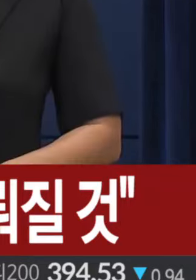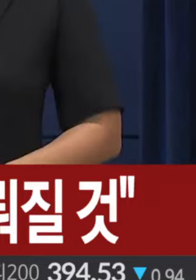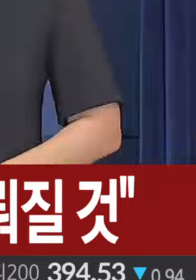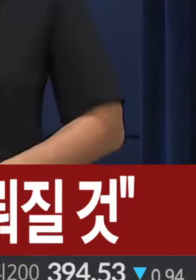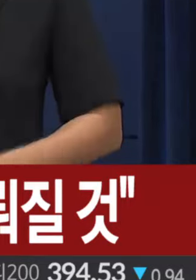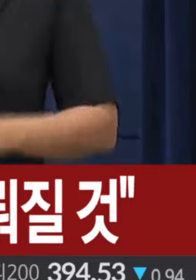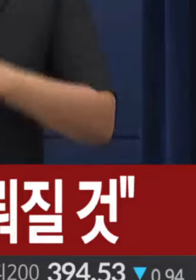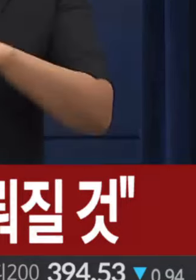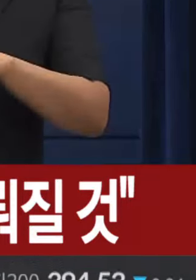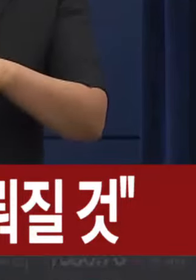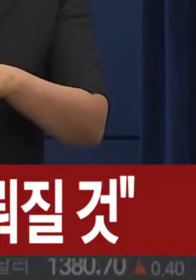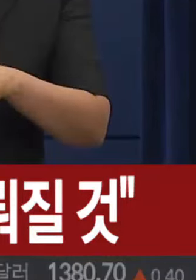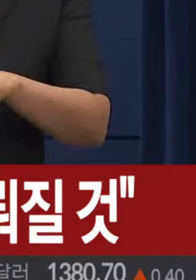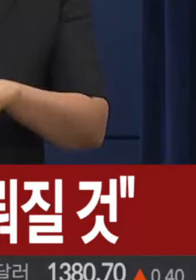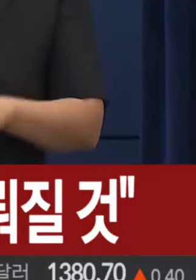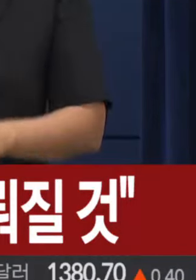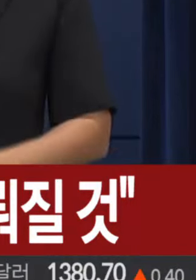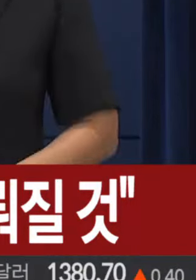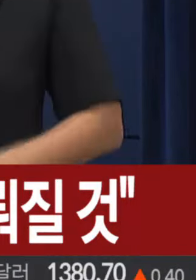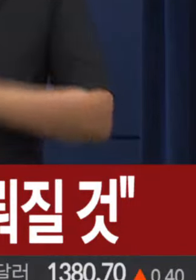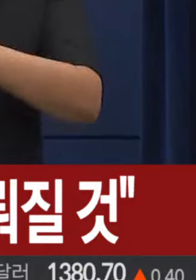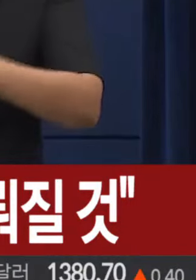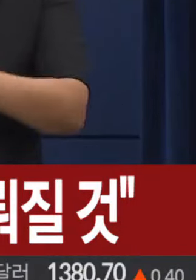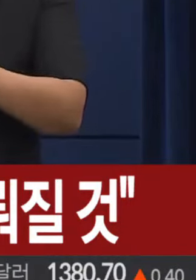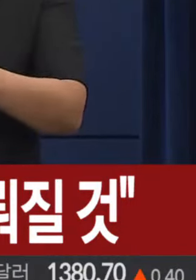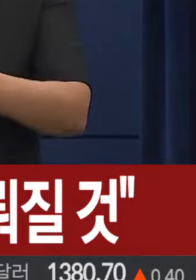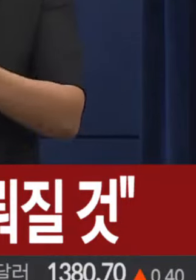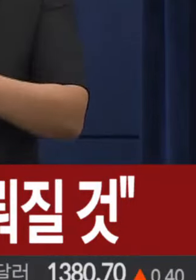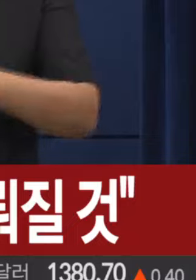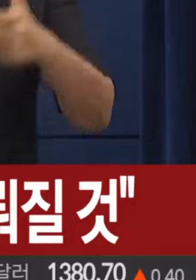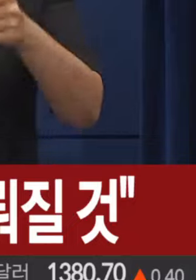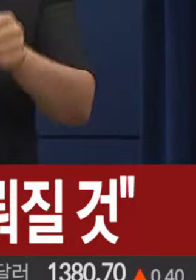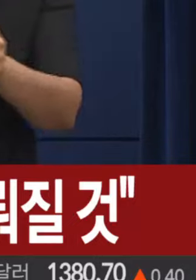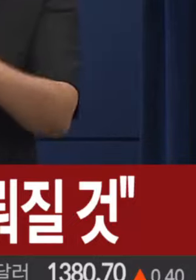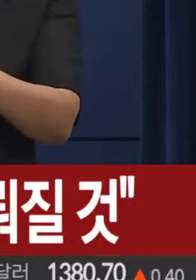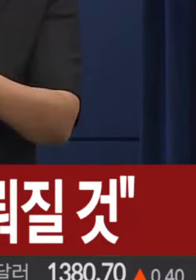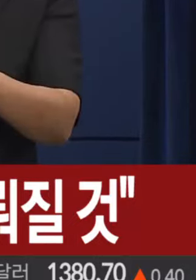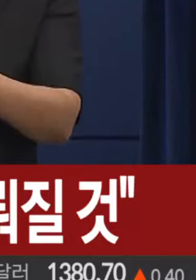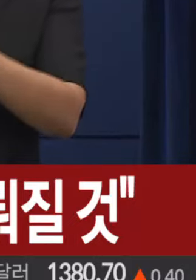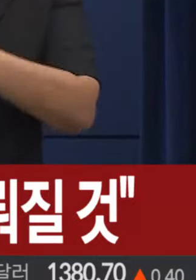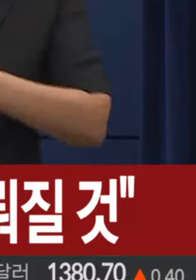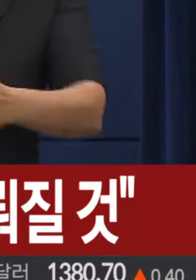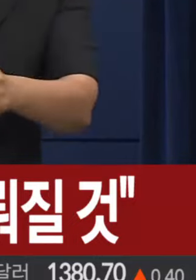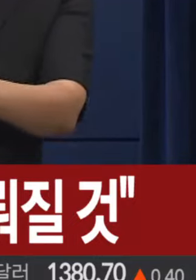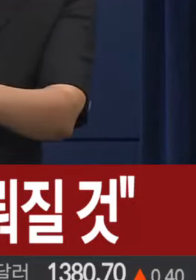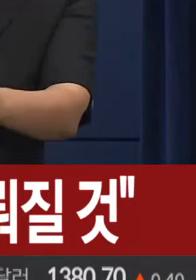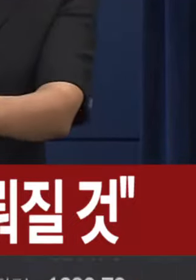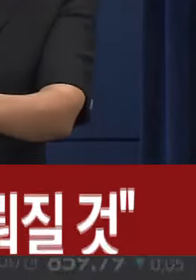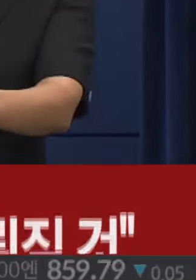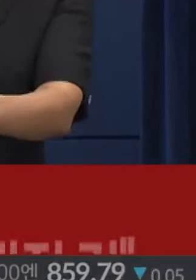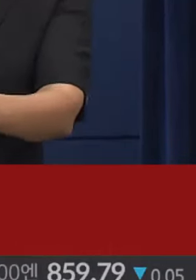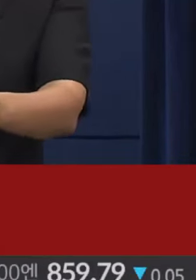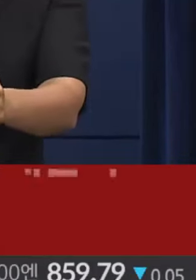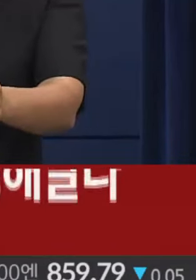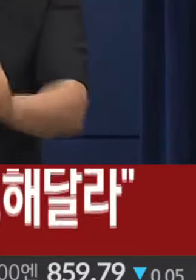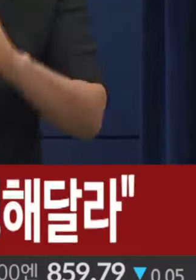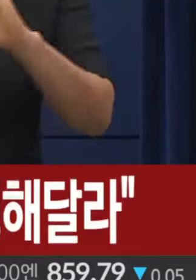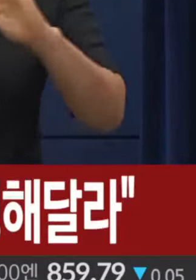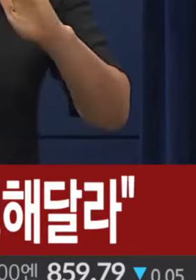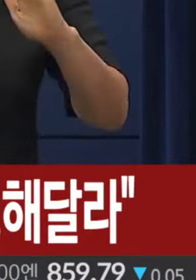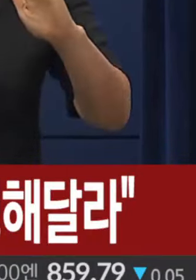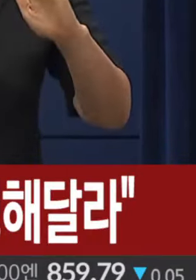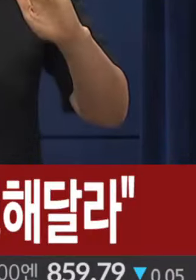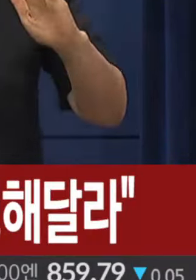전문의가 제때 배출될 수 있도록 수련 체계의 연속성을 유지하는 것이 공익에